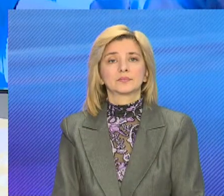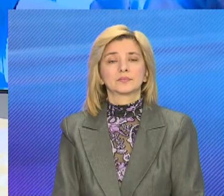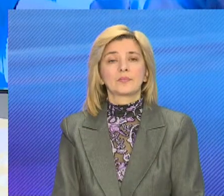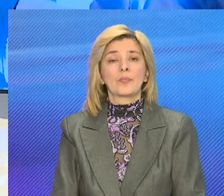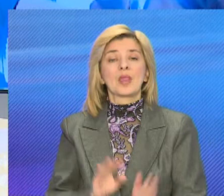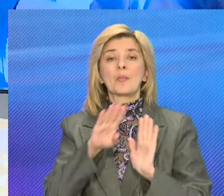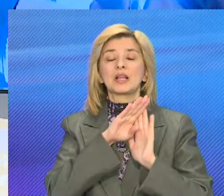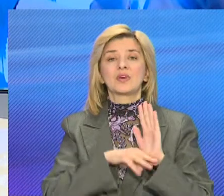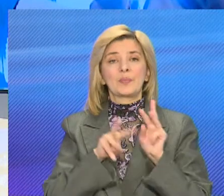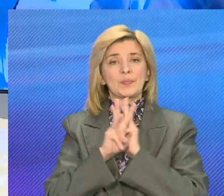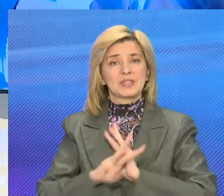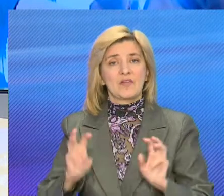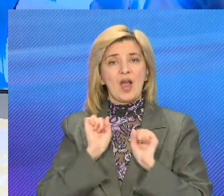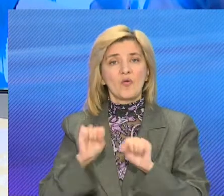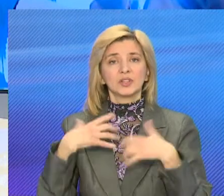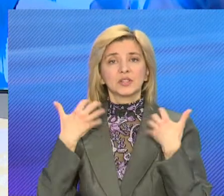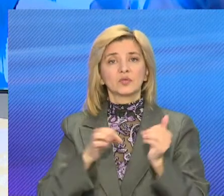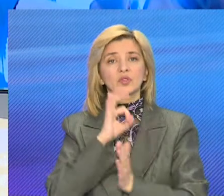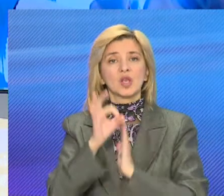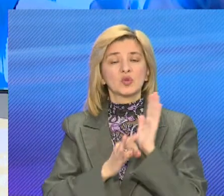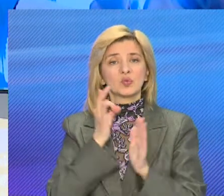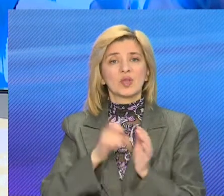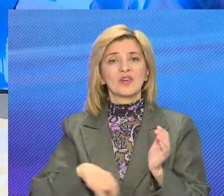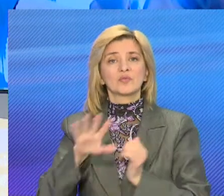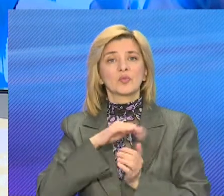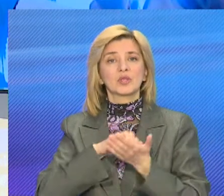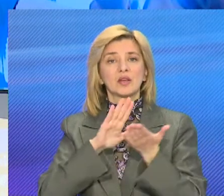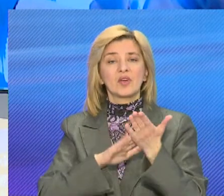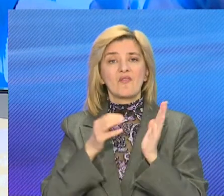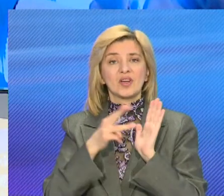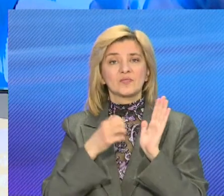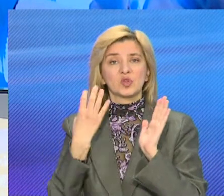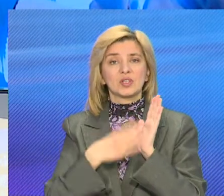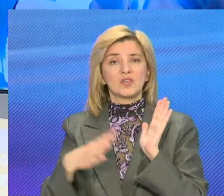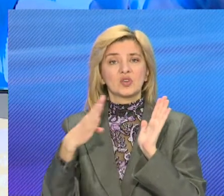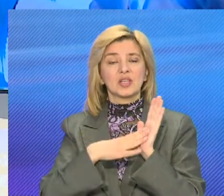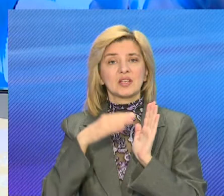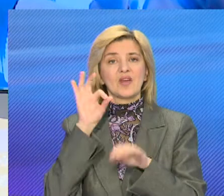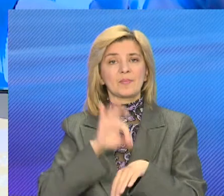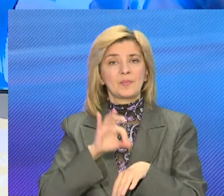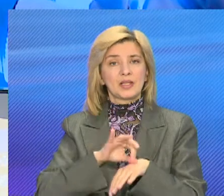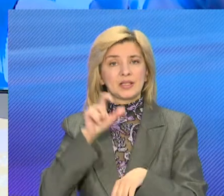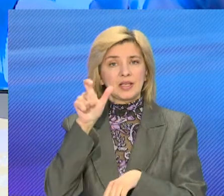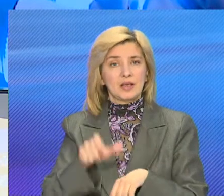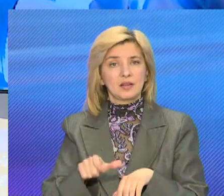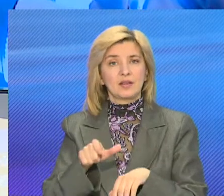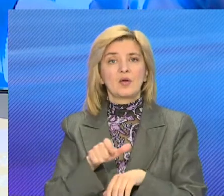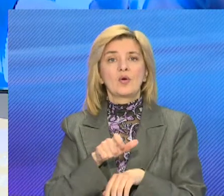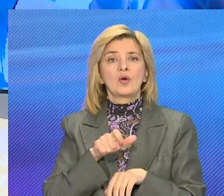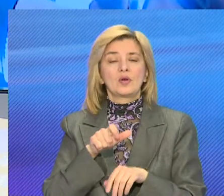По данным Министерства охраны здоровья, за сутки у республики зарегистрированы 899 пациентов с COVID-19,